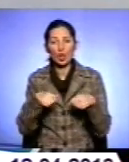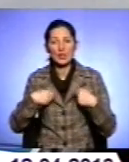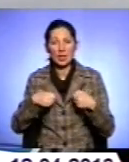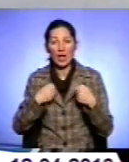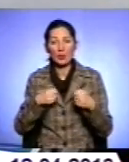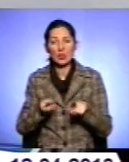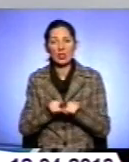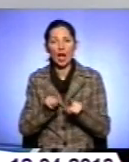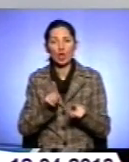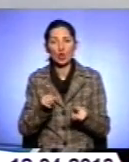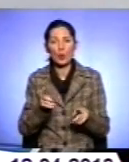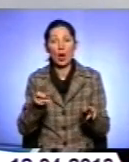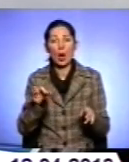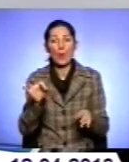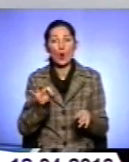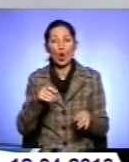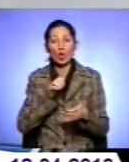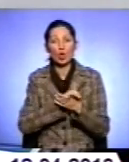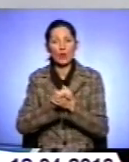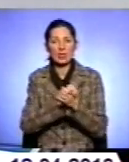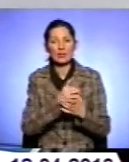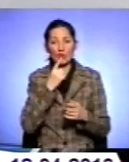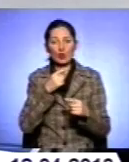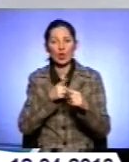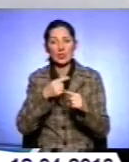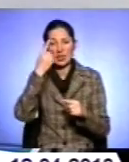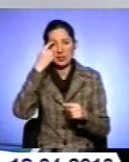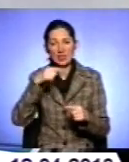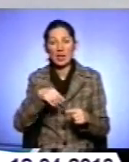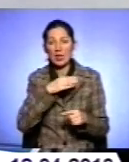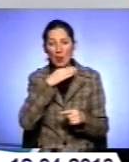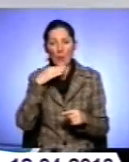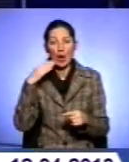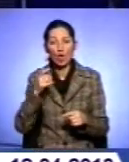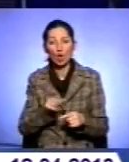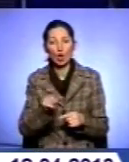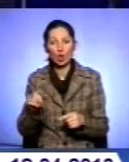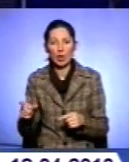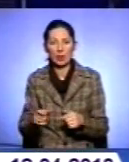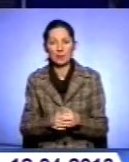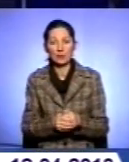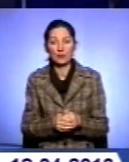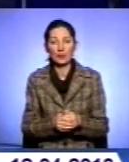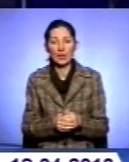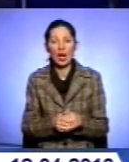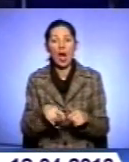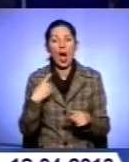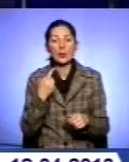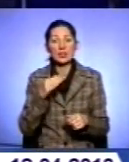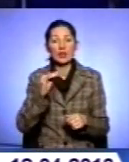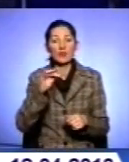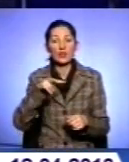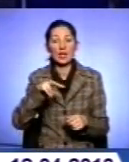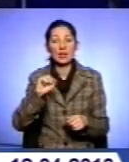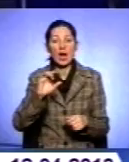стараємося так, щоб про товариство Червоного Хреста знало якомога більше людей. В обласній філармонії